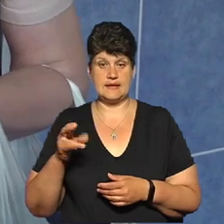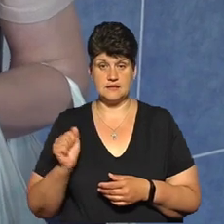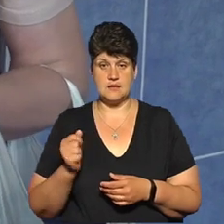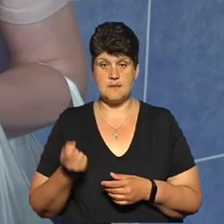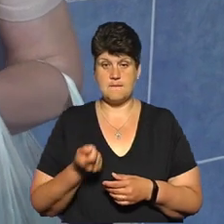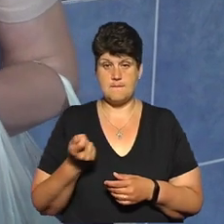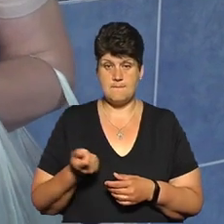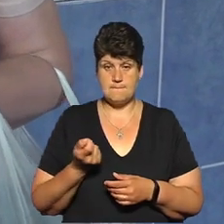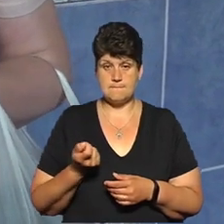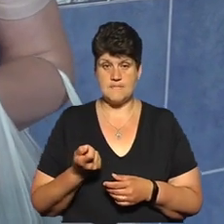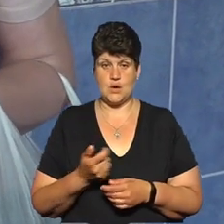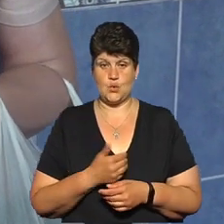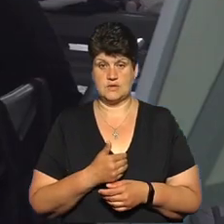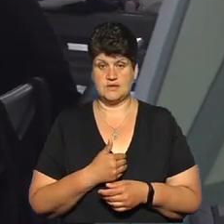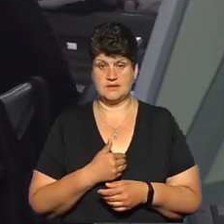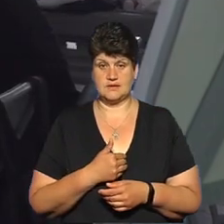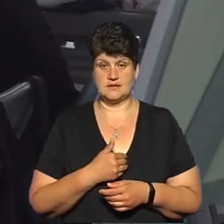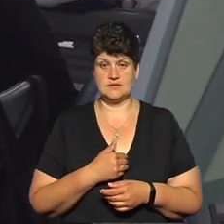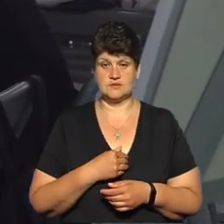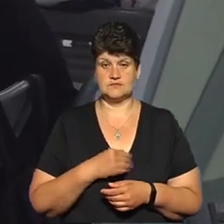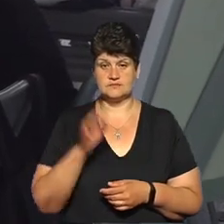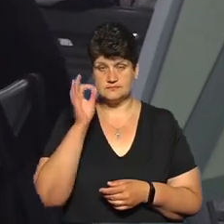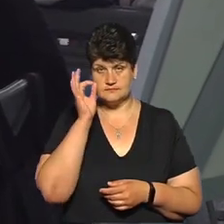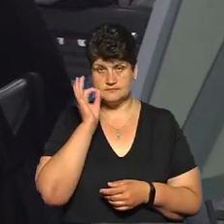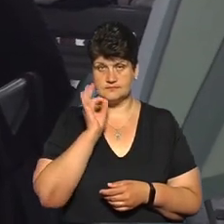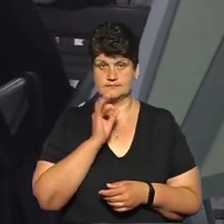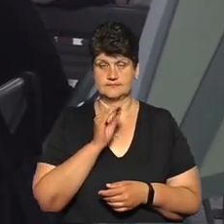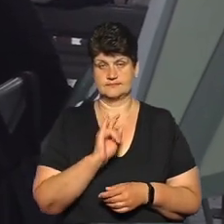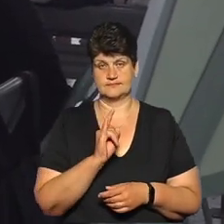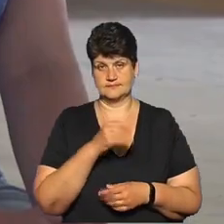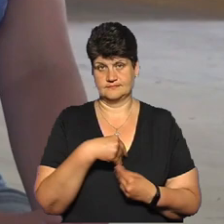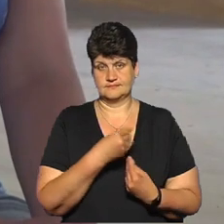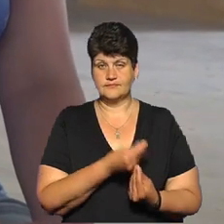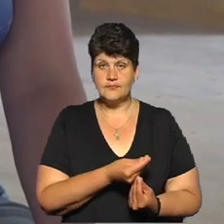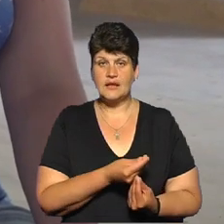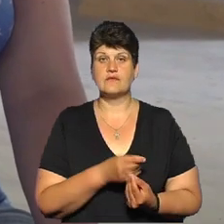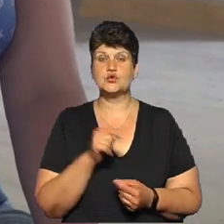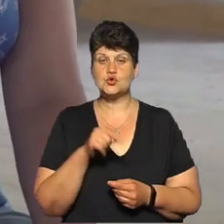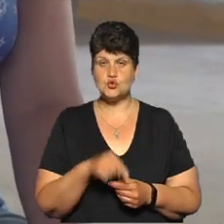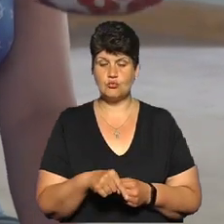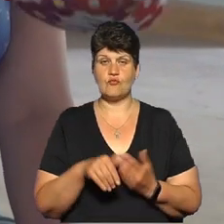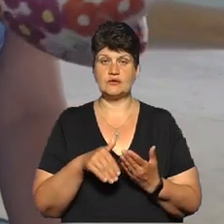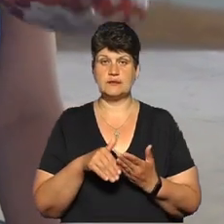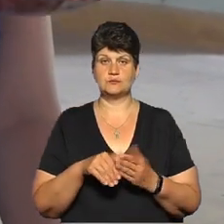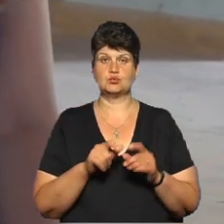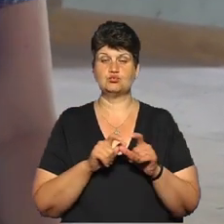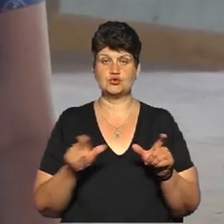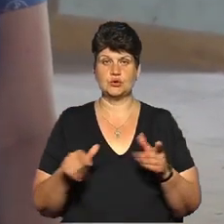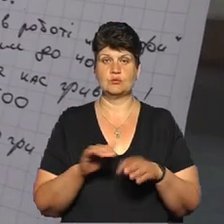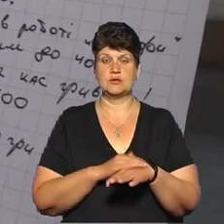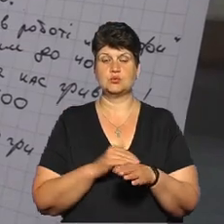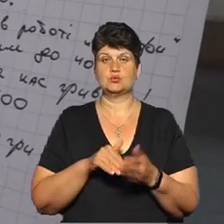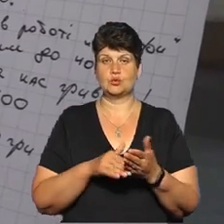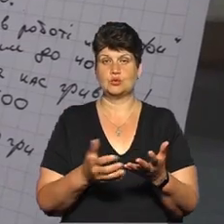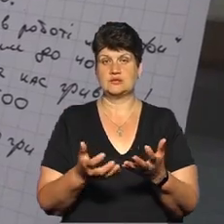хотілося якісь смаколіків для дівчинці. За 10 днів у цьому волонтерському пункті гуманітарну допомогу отримали більше 300